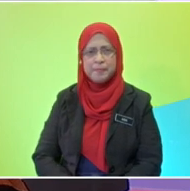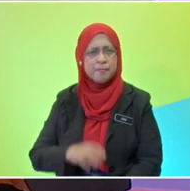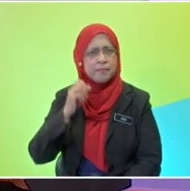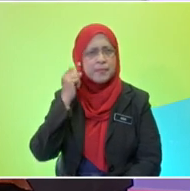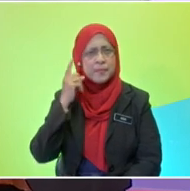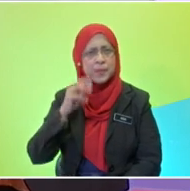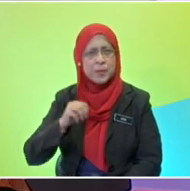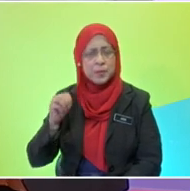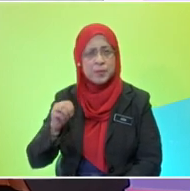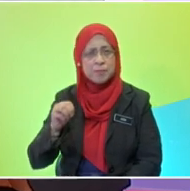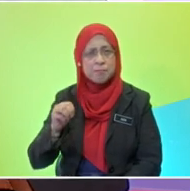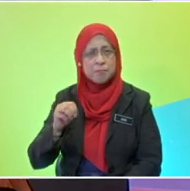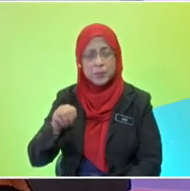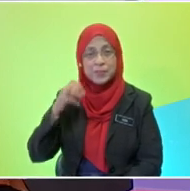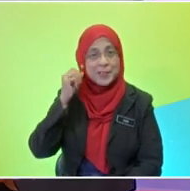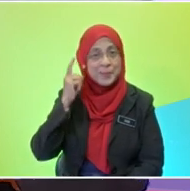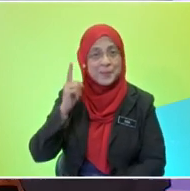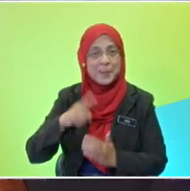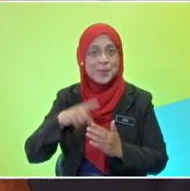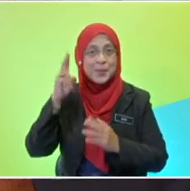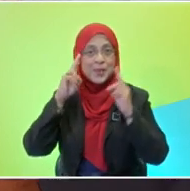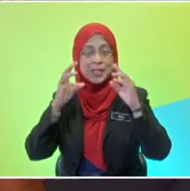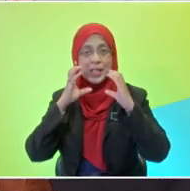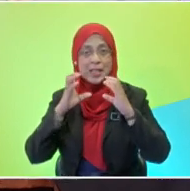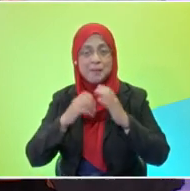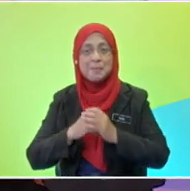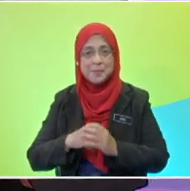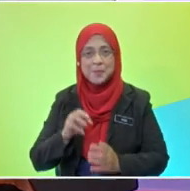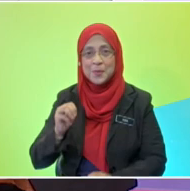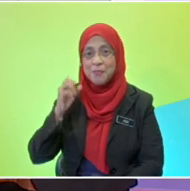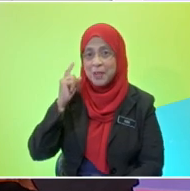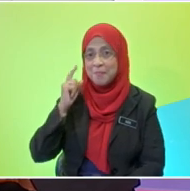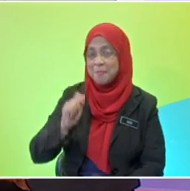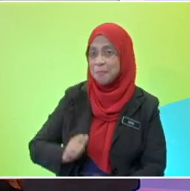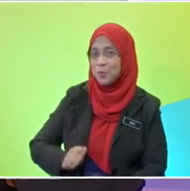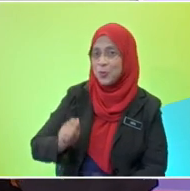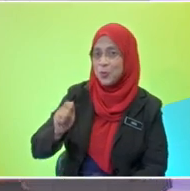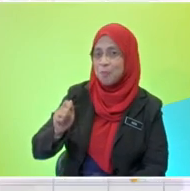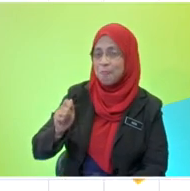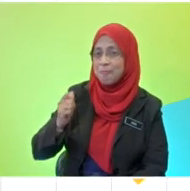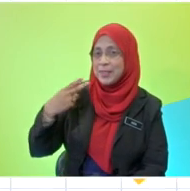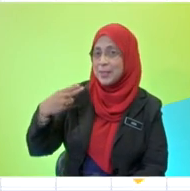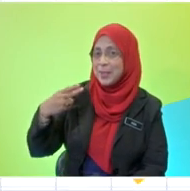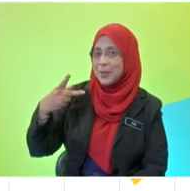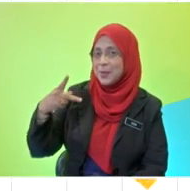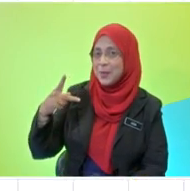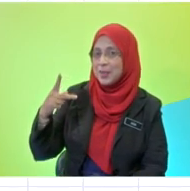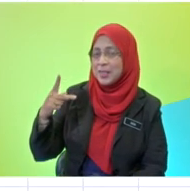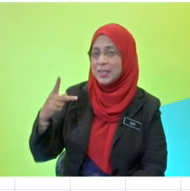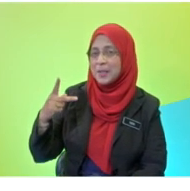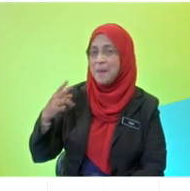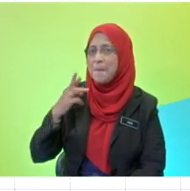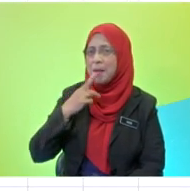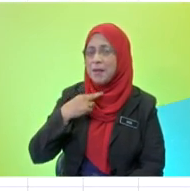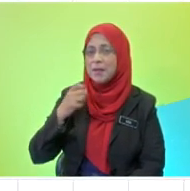saya ini paham kan dia ada hijau dia ada warna kuning dan juga warna